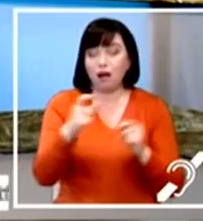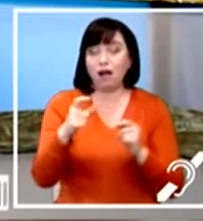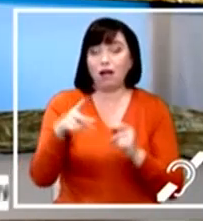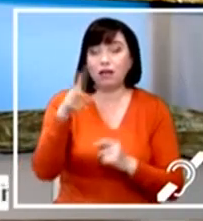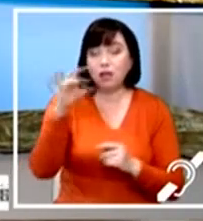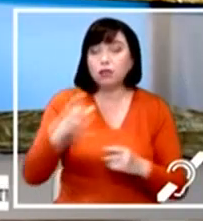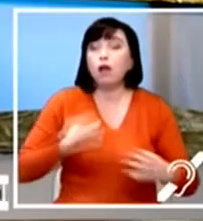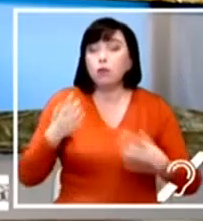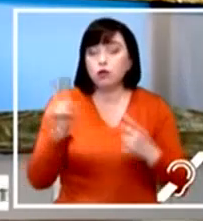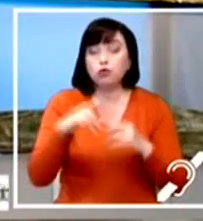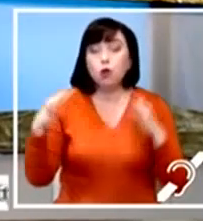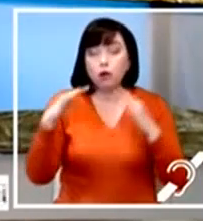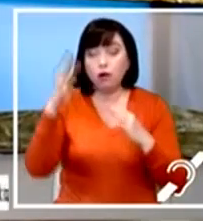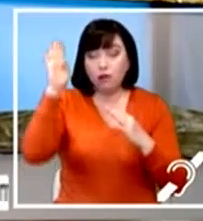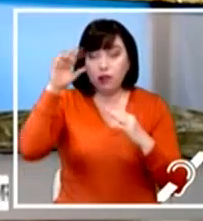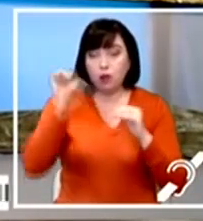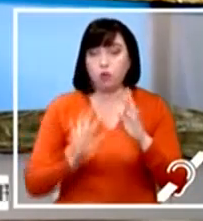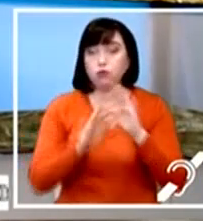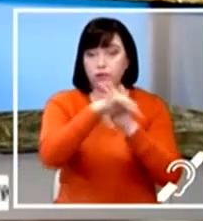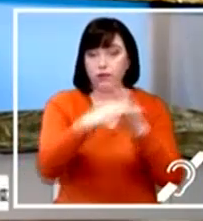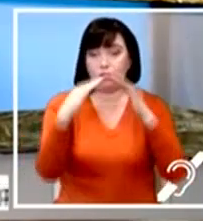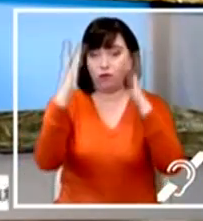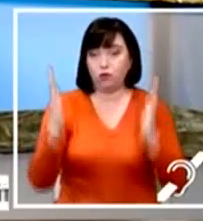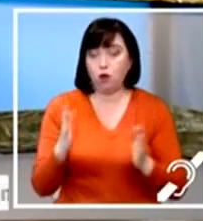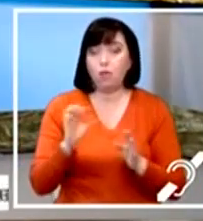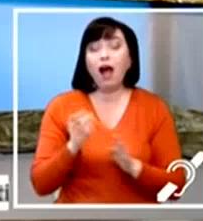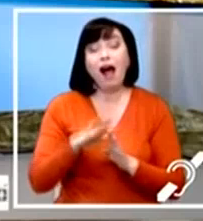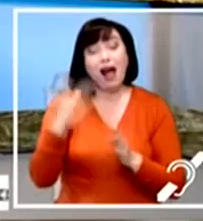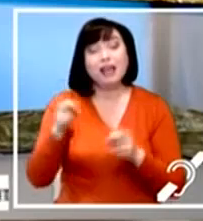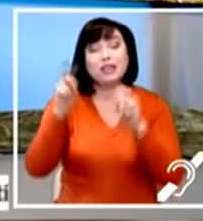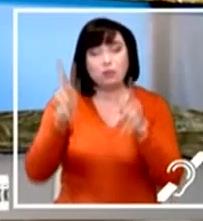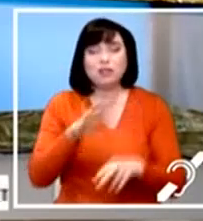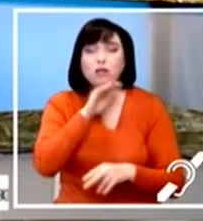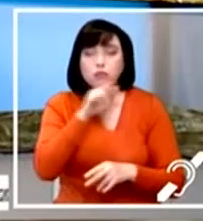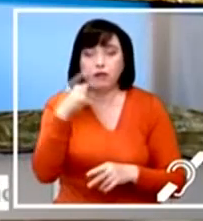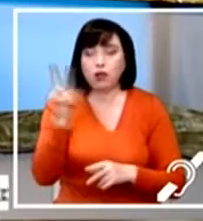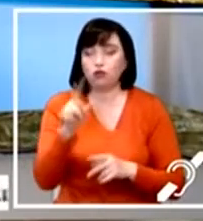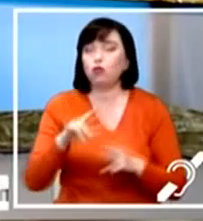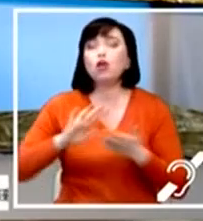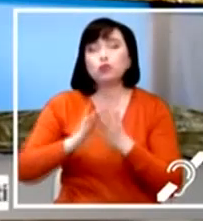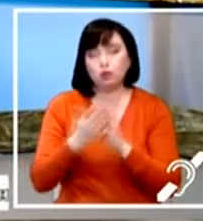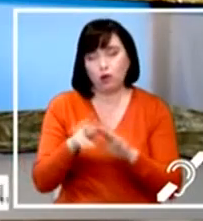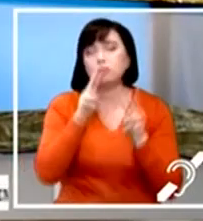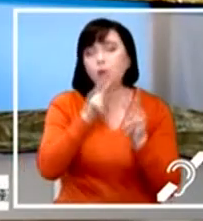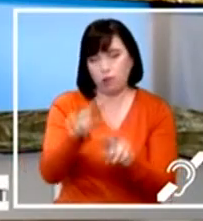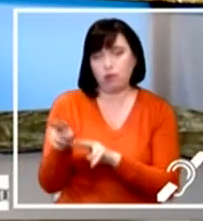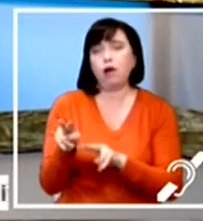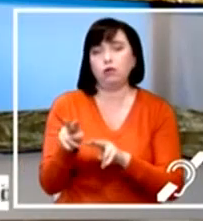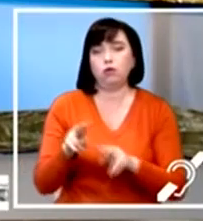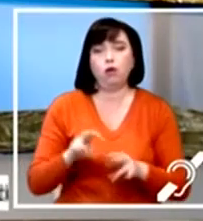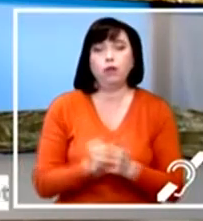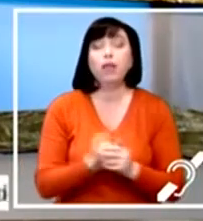sunt îngrijorați că apa le va intra în locuințe. De partea cealaltă, specialiștii dau asigurări că situația este